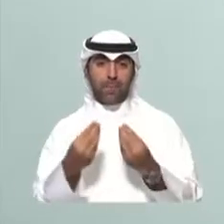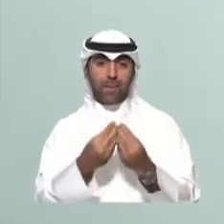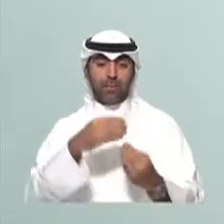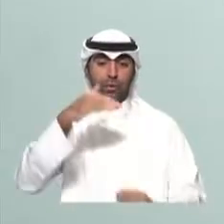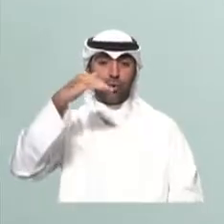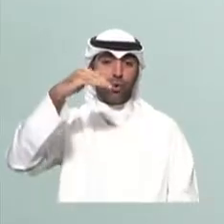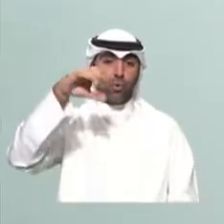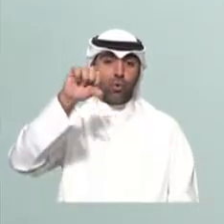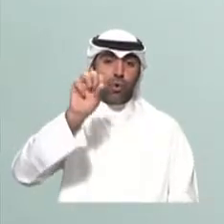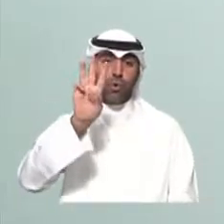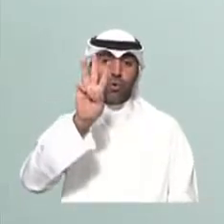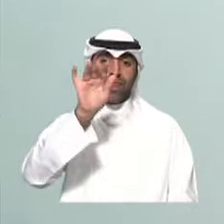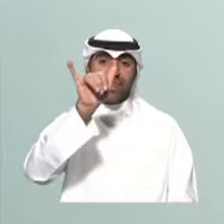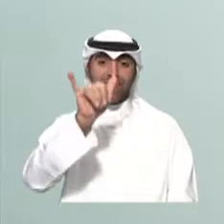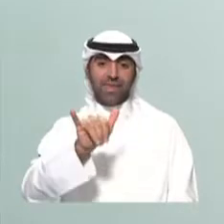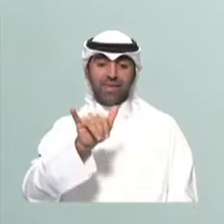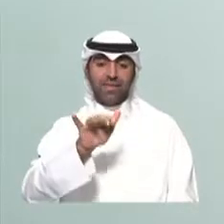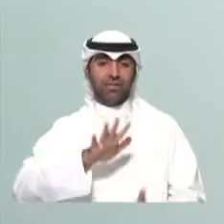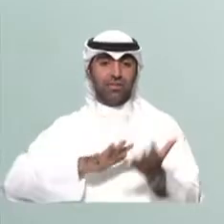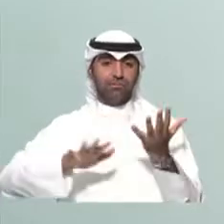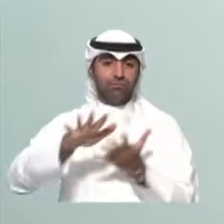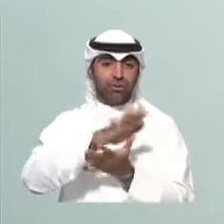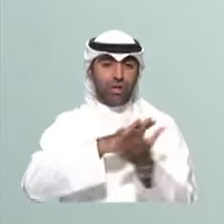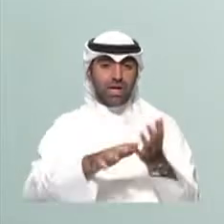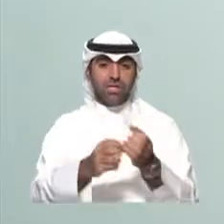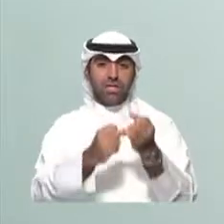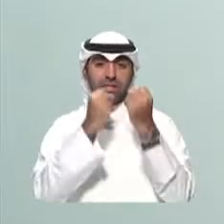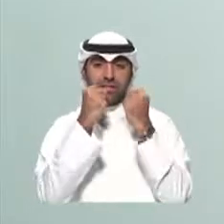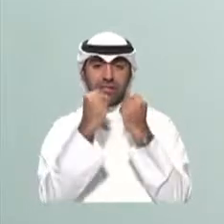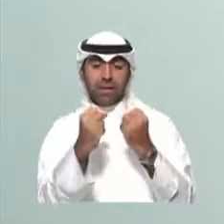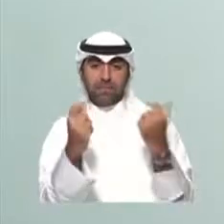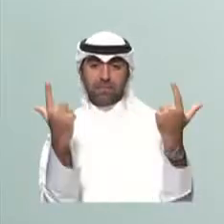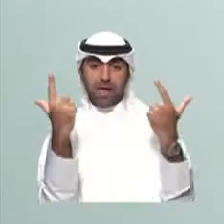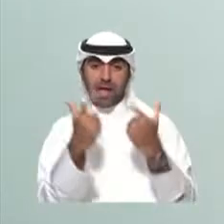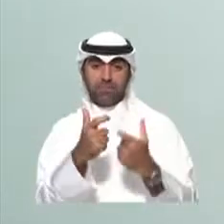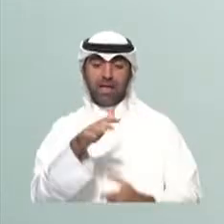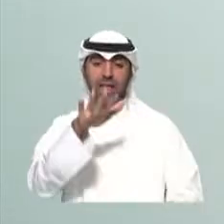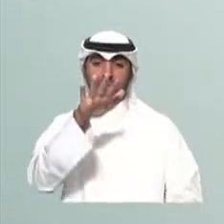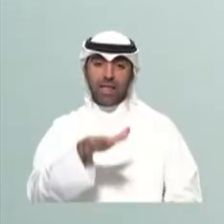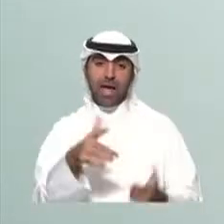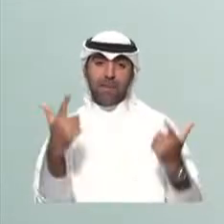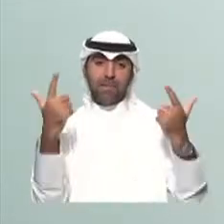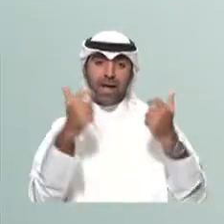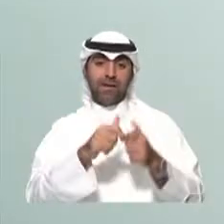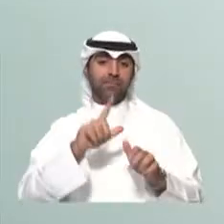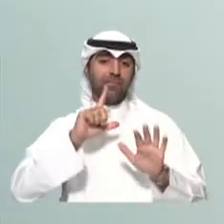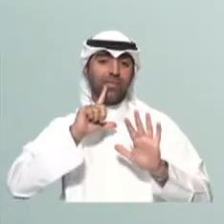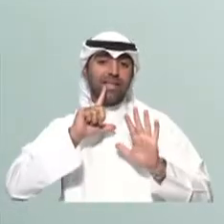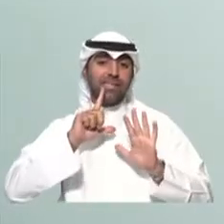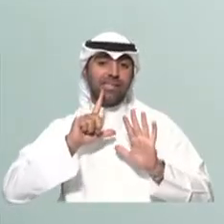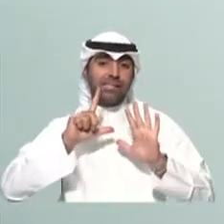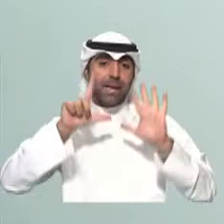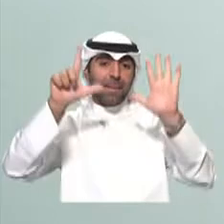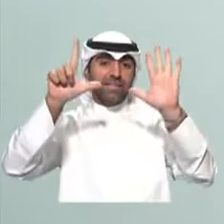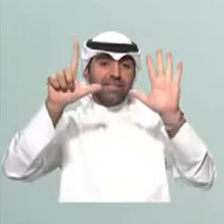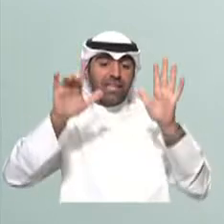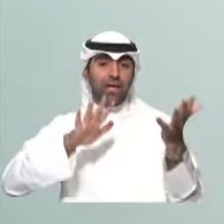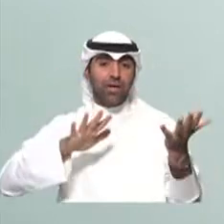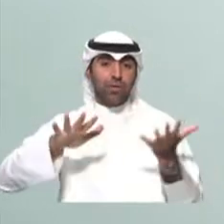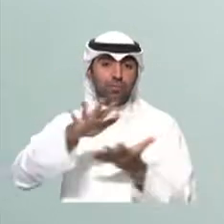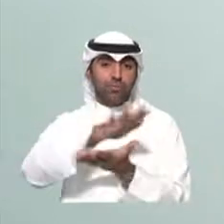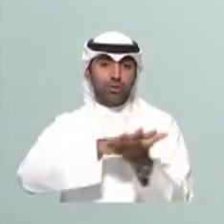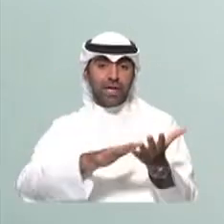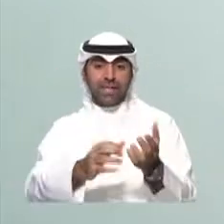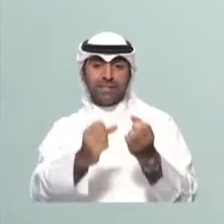تمر به اليمن خلال 7 سنوات من الاحتراب، والتي خلفت أسوأ أزمة إنسانية في اليمن، والتي بدورها انعكست